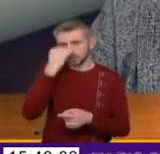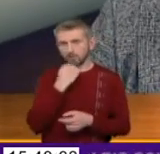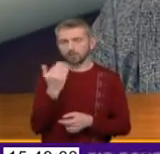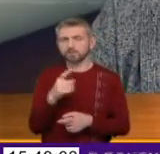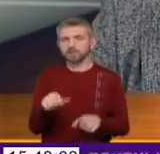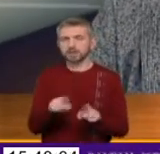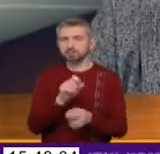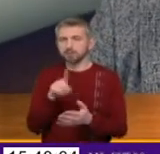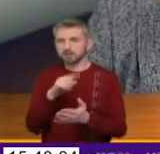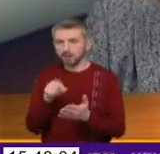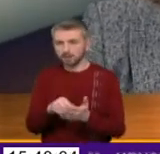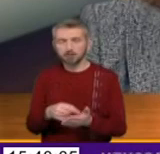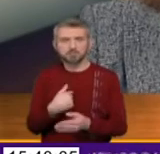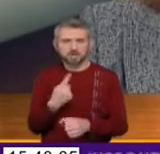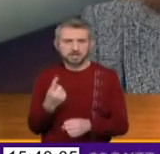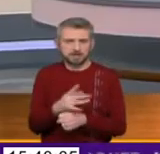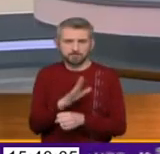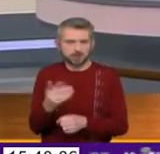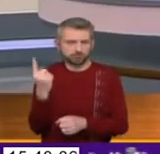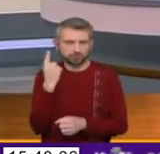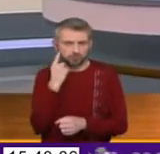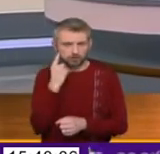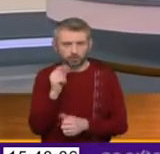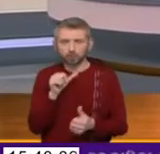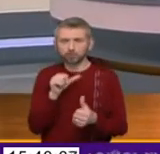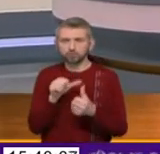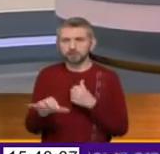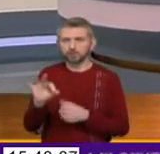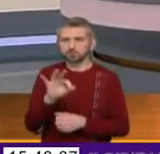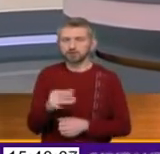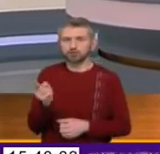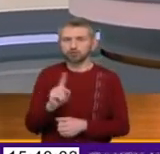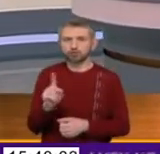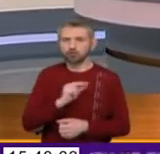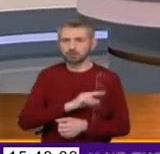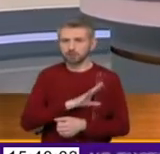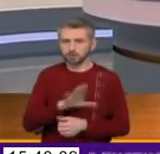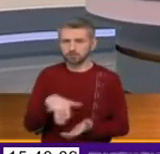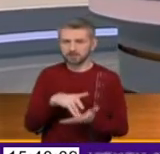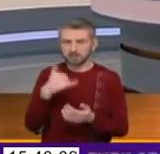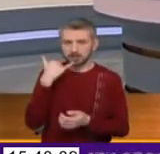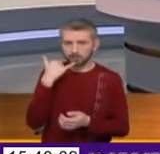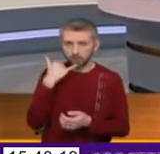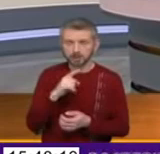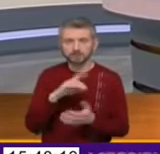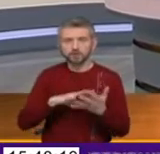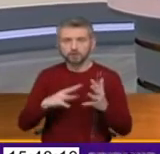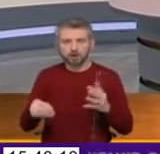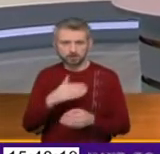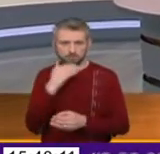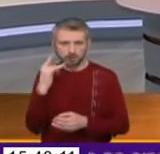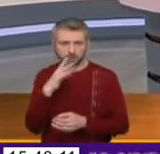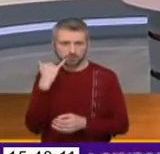такі запитання. Ми їх не вперше чуємо насправді в ефірі, особливо з приводу того, що не працює міський телефон. З виноградаря вже